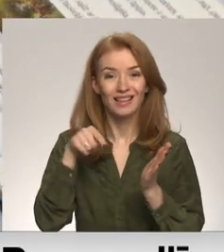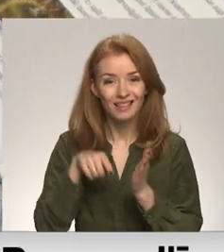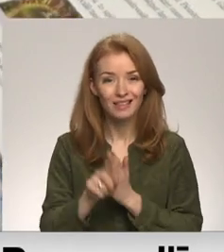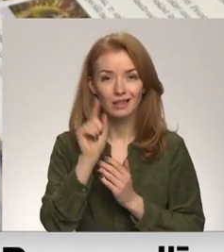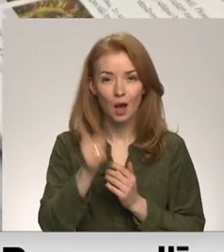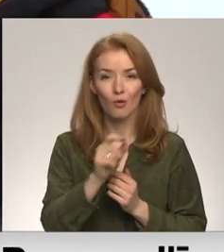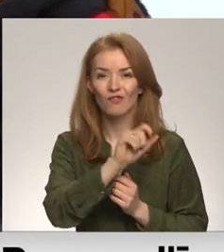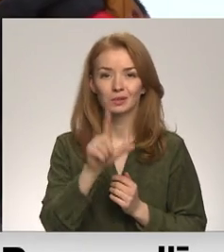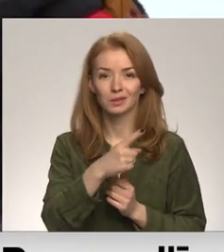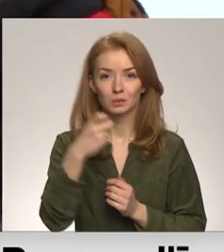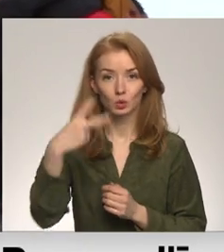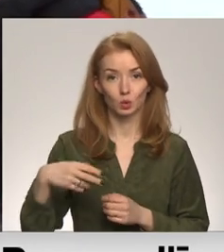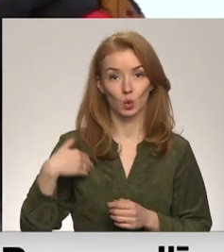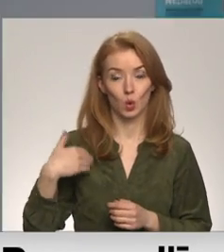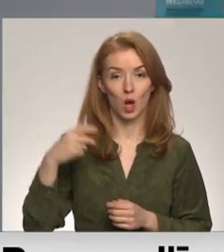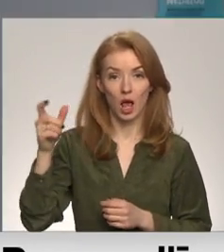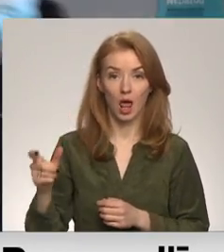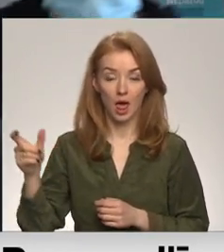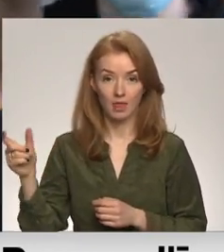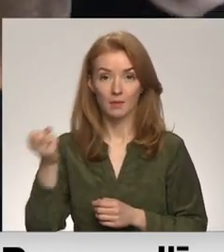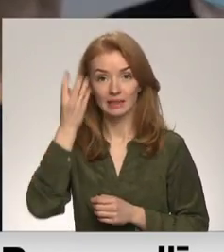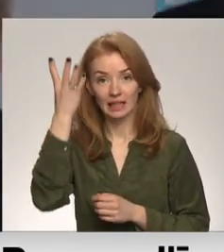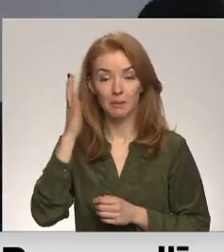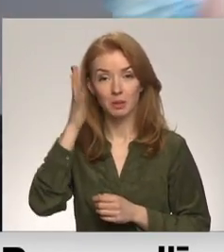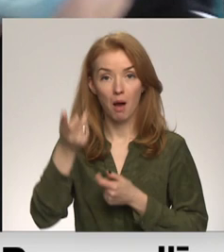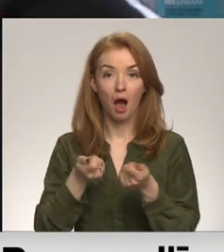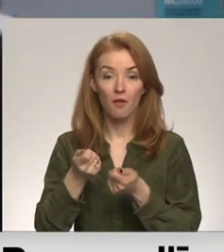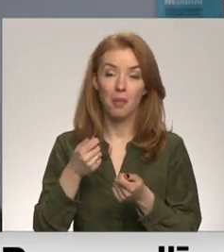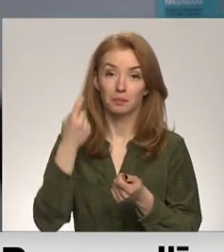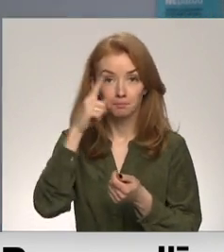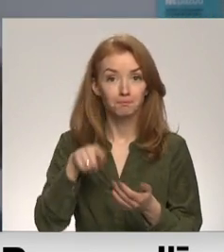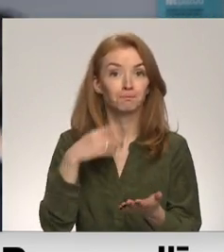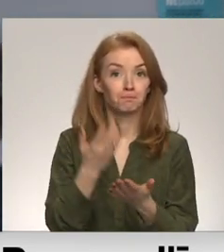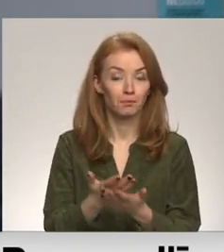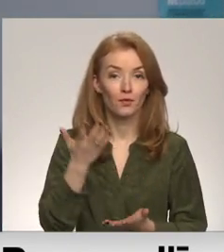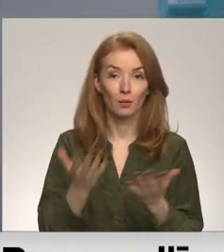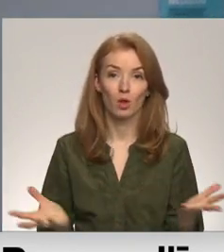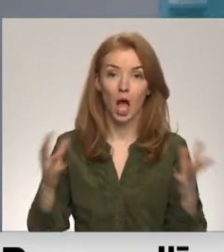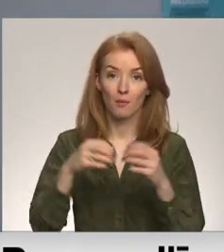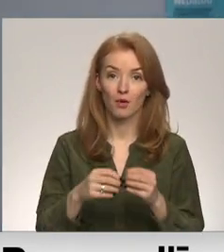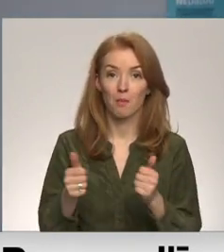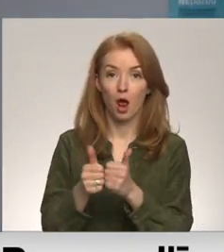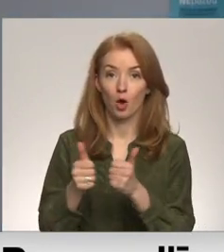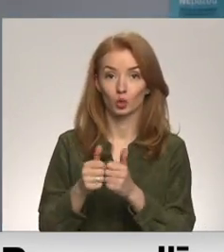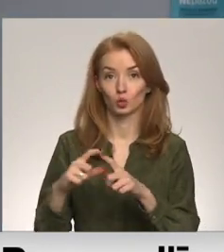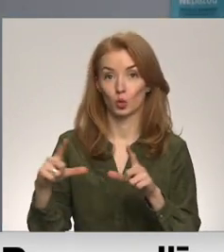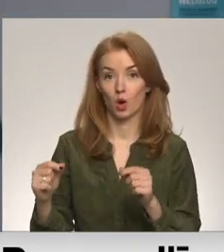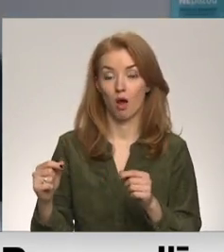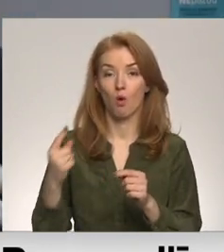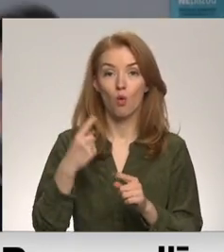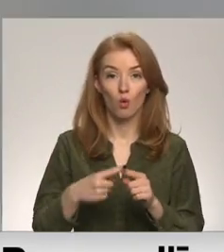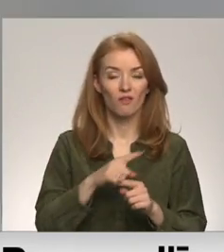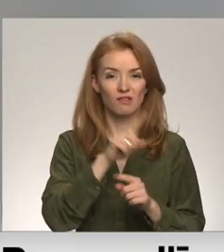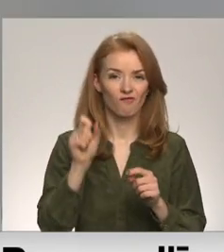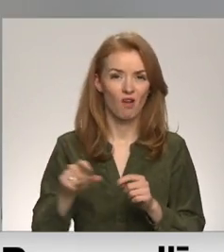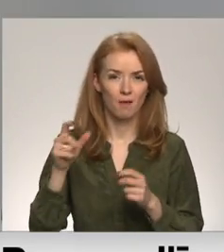120 izglītojamajiem, pašvaldības izglītības pārvalde nākusi klājā ar risinājumu – apvienot blakus esošās skolas. Vislielākās